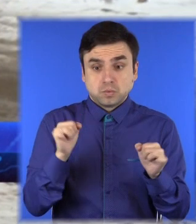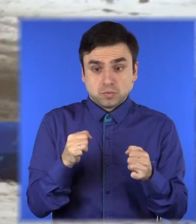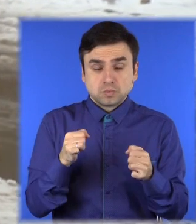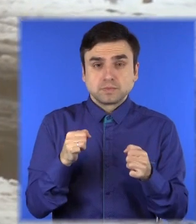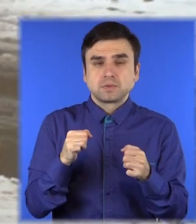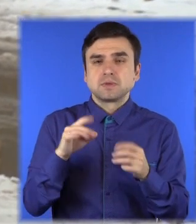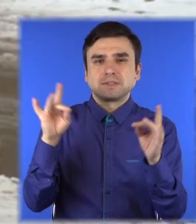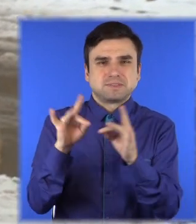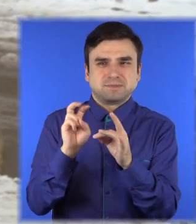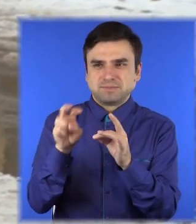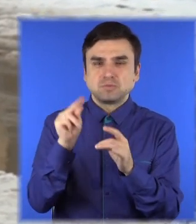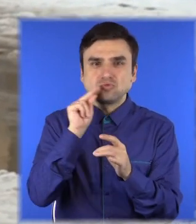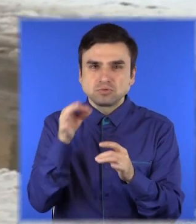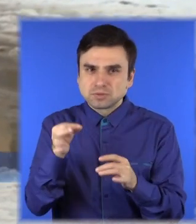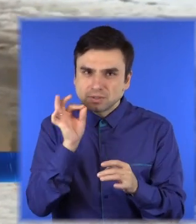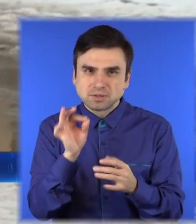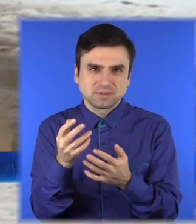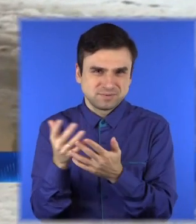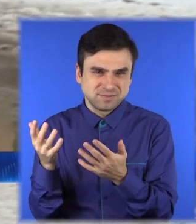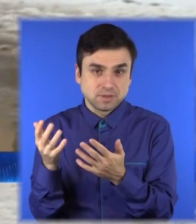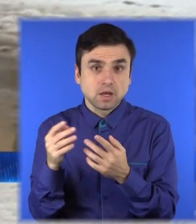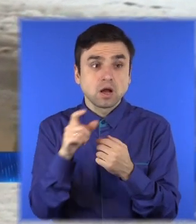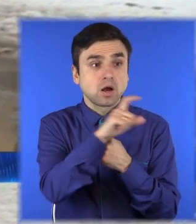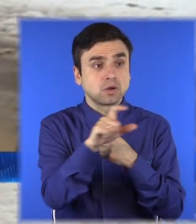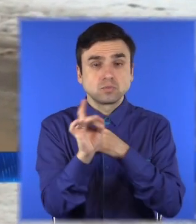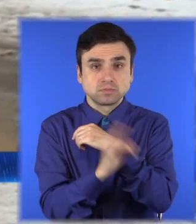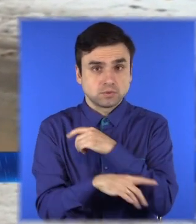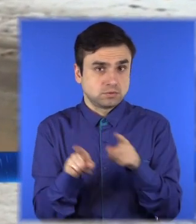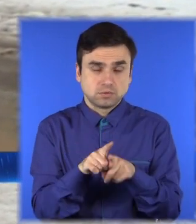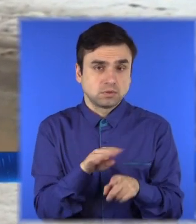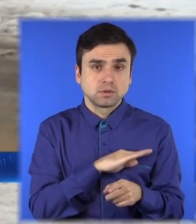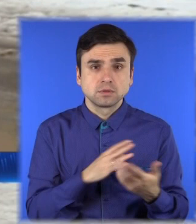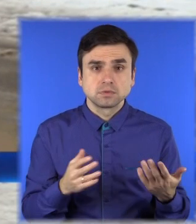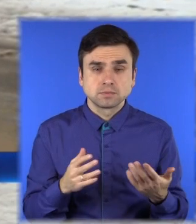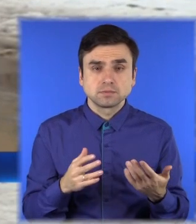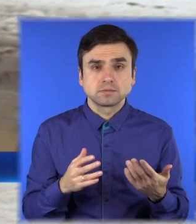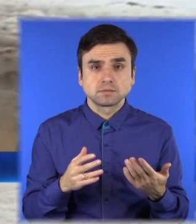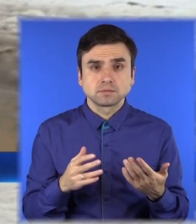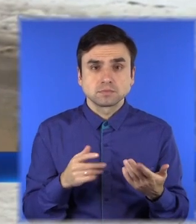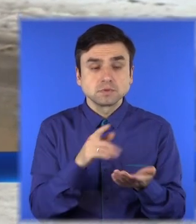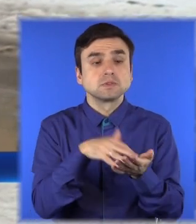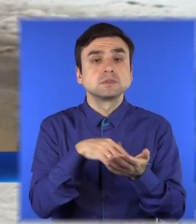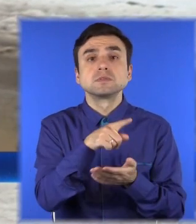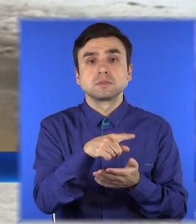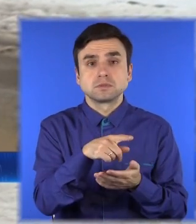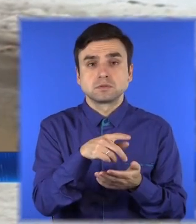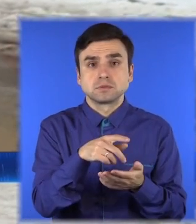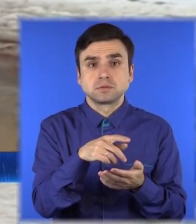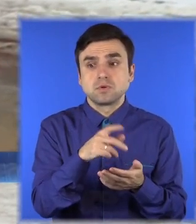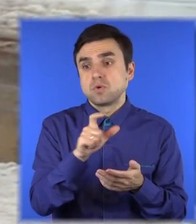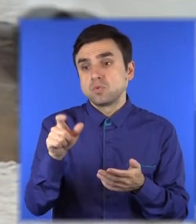та випити гарячого чаю, то у безхатченків такої можливості немає. І залишається лише надія